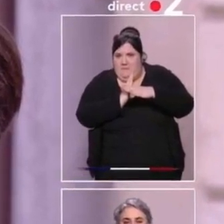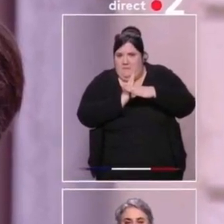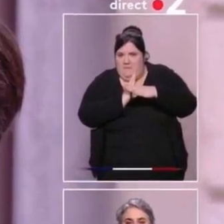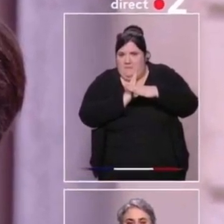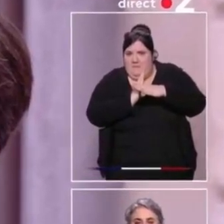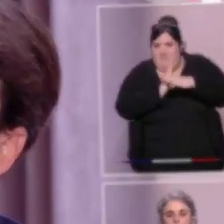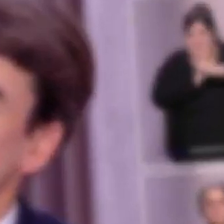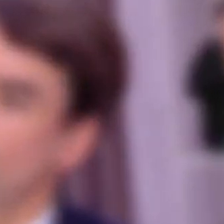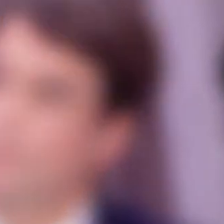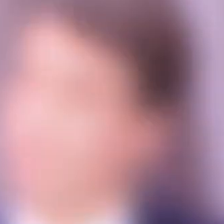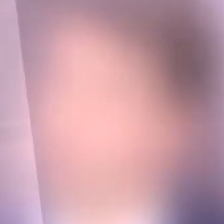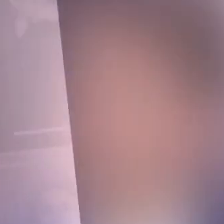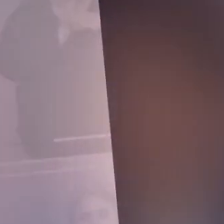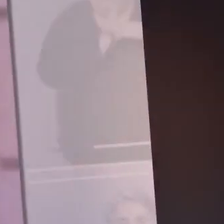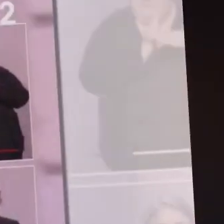l'Élysée.